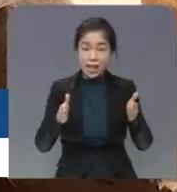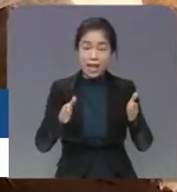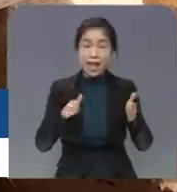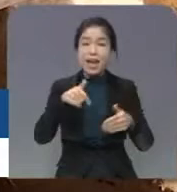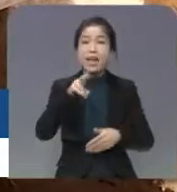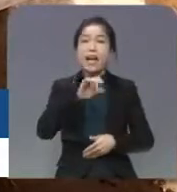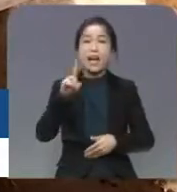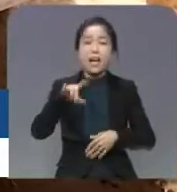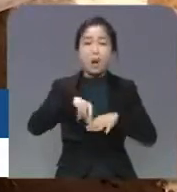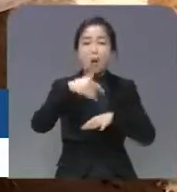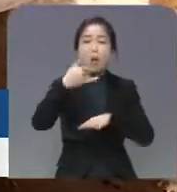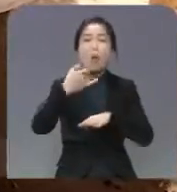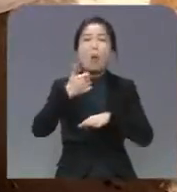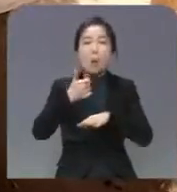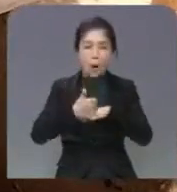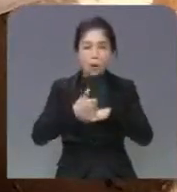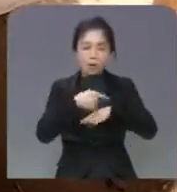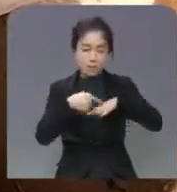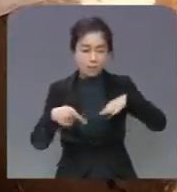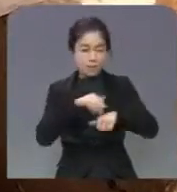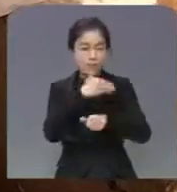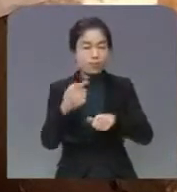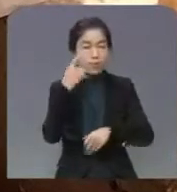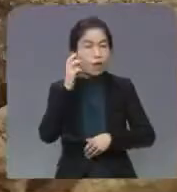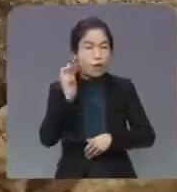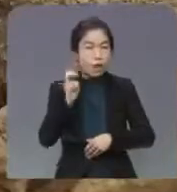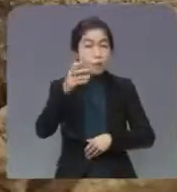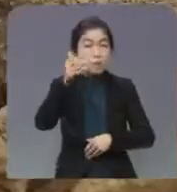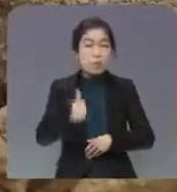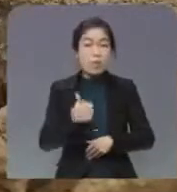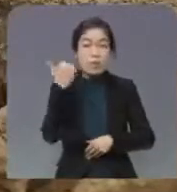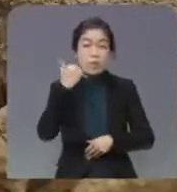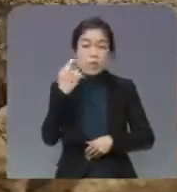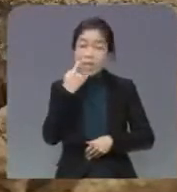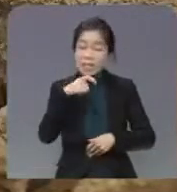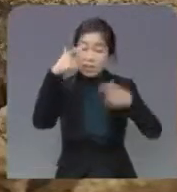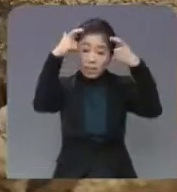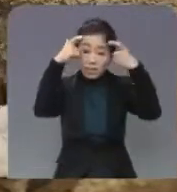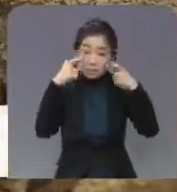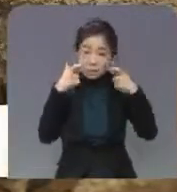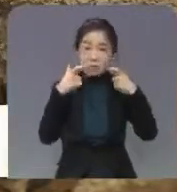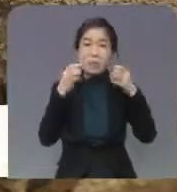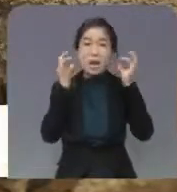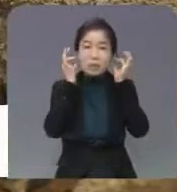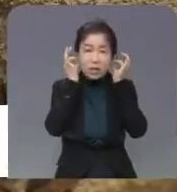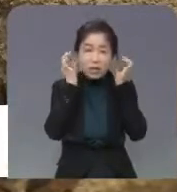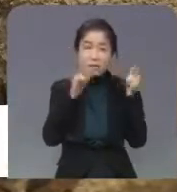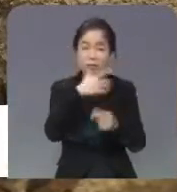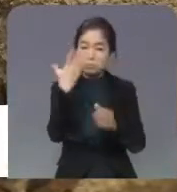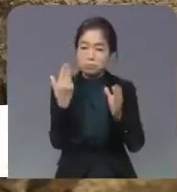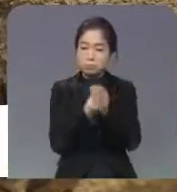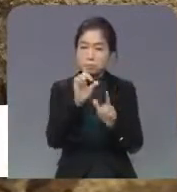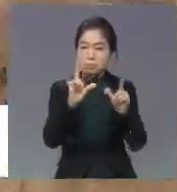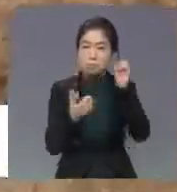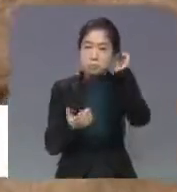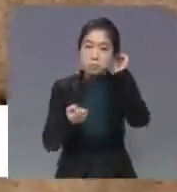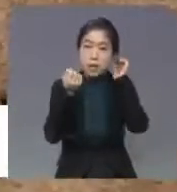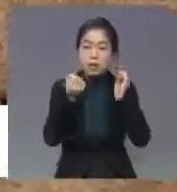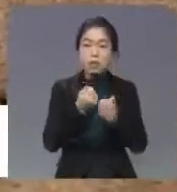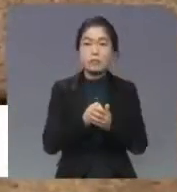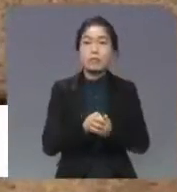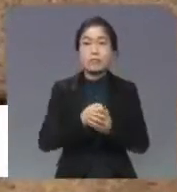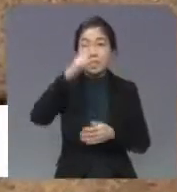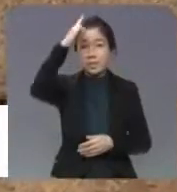왕족 무덤으로 추정됩니다. 무덤의 주인공은 금동관과 금귀고리 등을 완벽한 형태로 갖춘